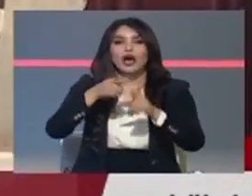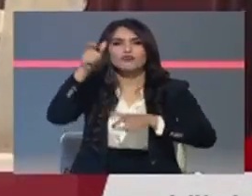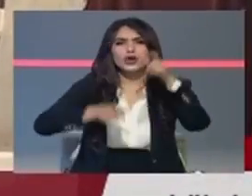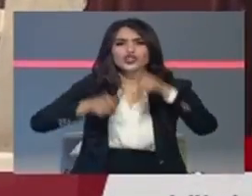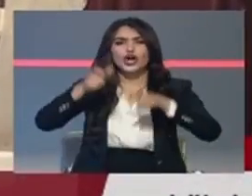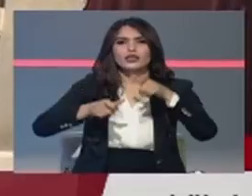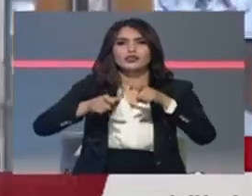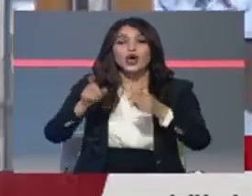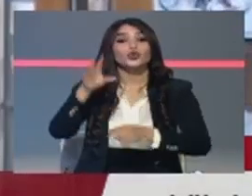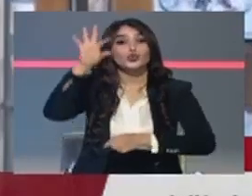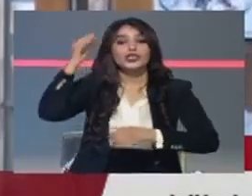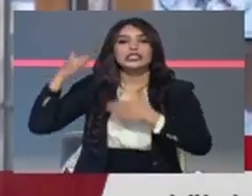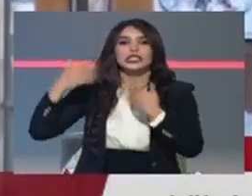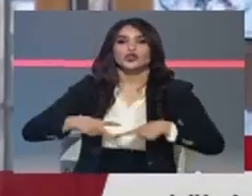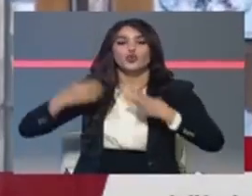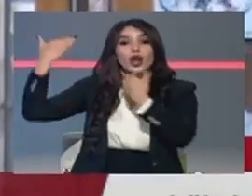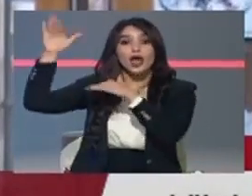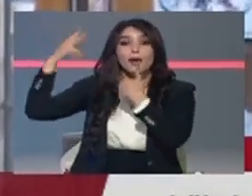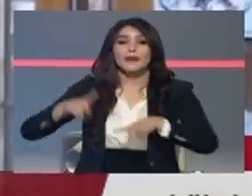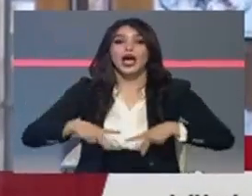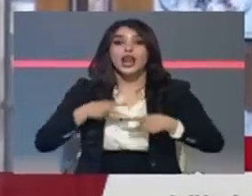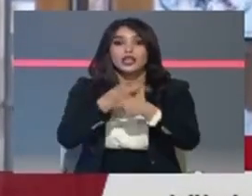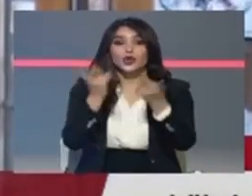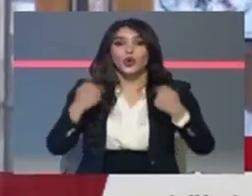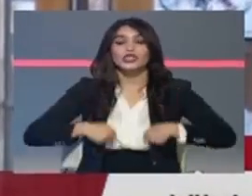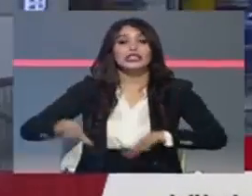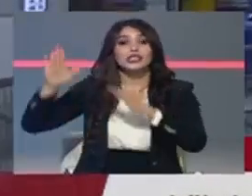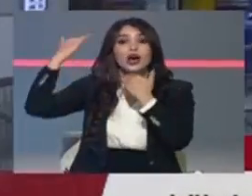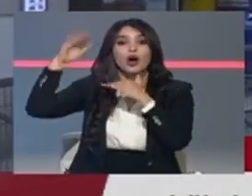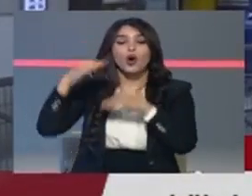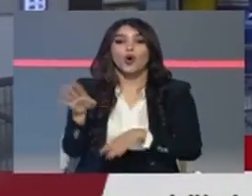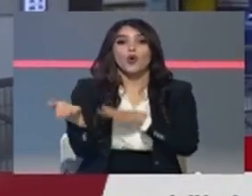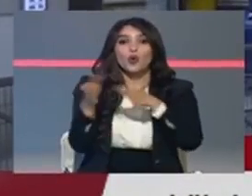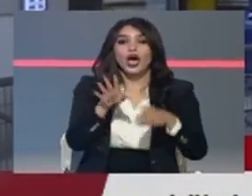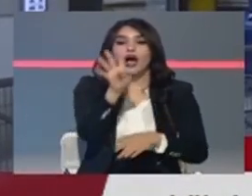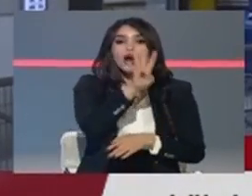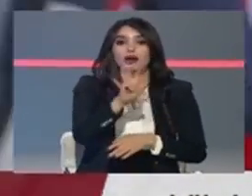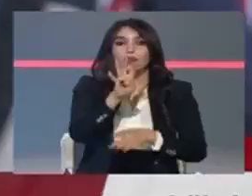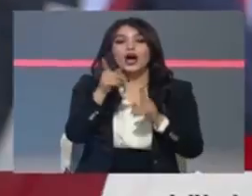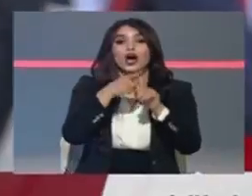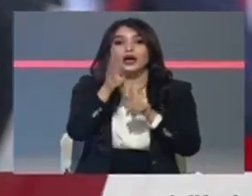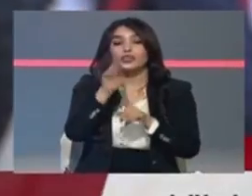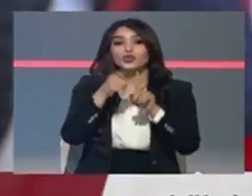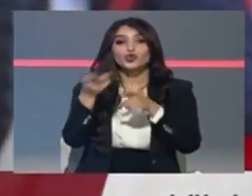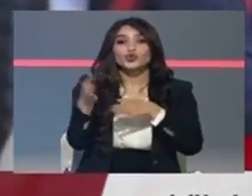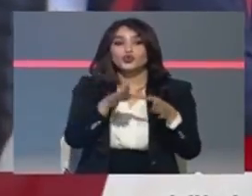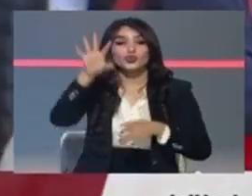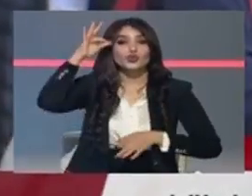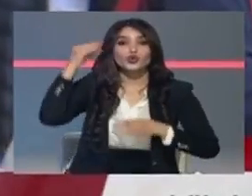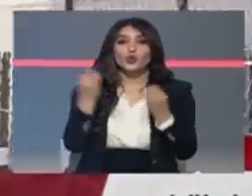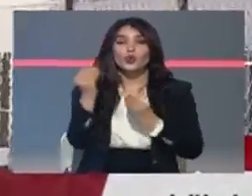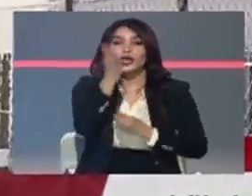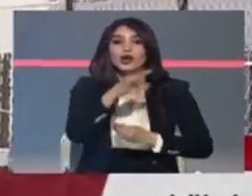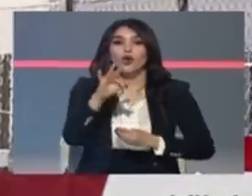بالتونسيين المقيمين بالخارج، أعلنت وزارة الشؤون الخارجية عن وفاة 40 تونسيا بفيروس كورونا في فرنسا